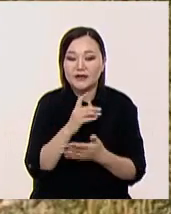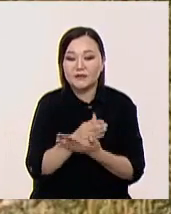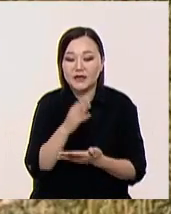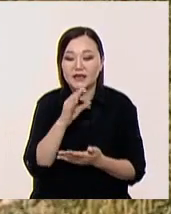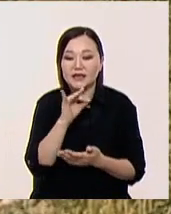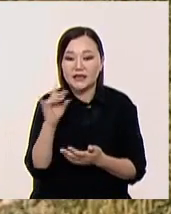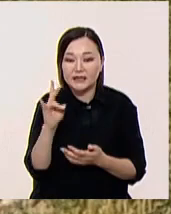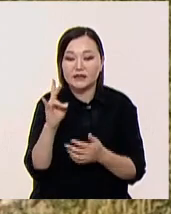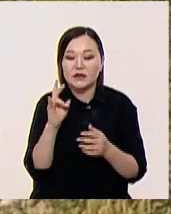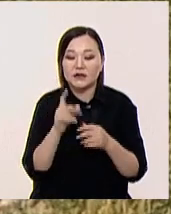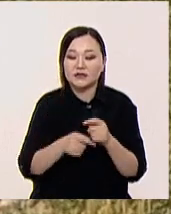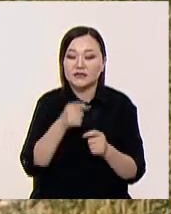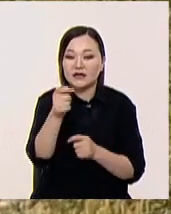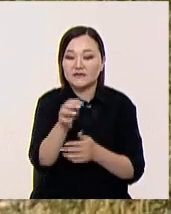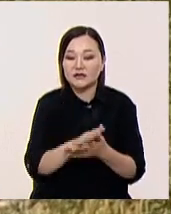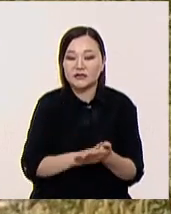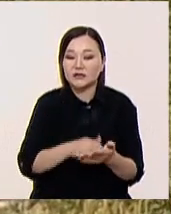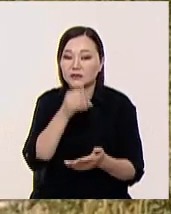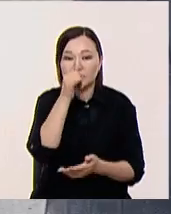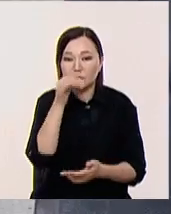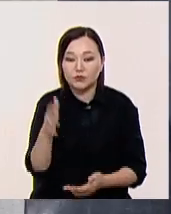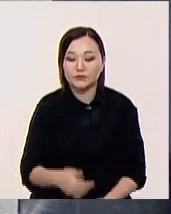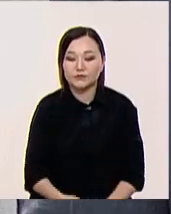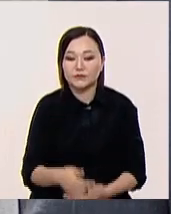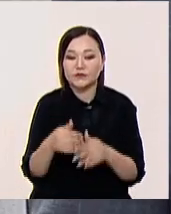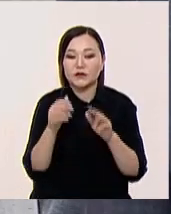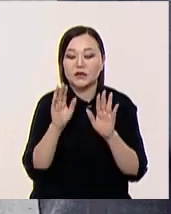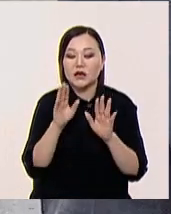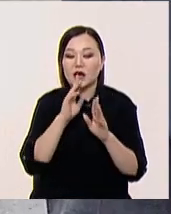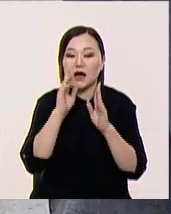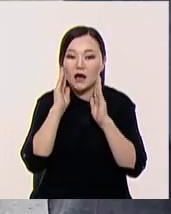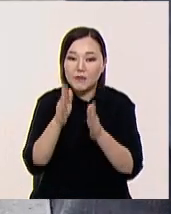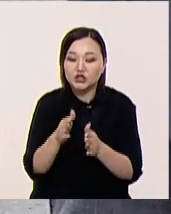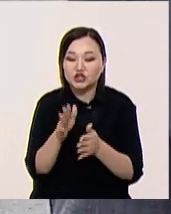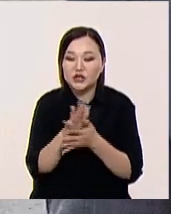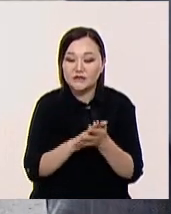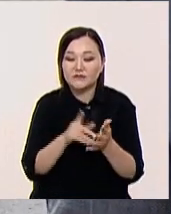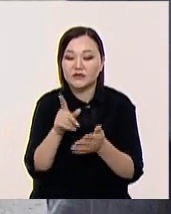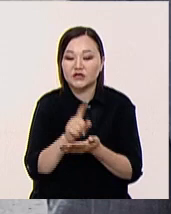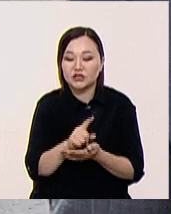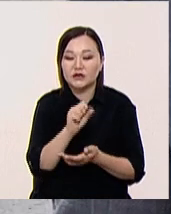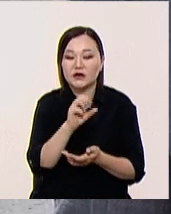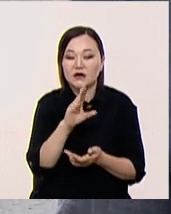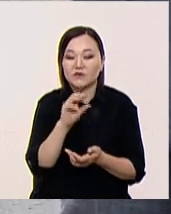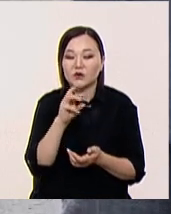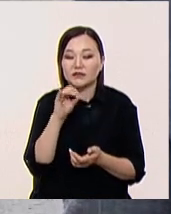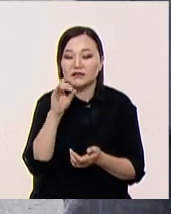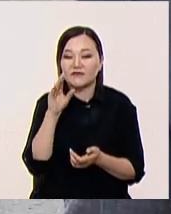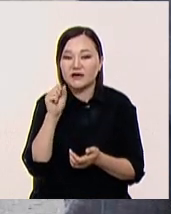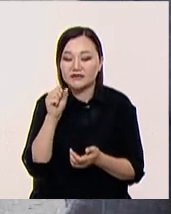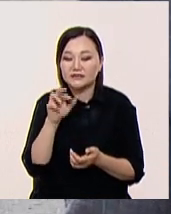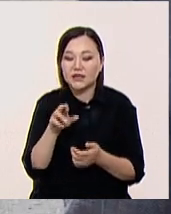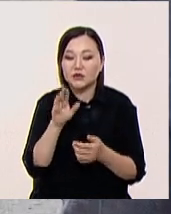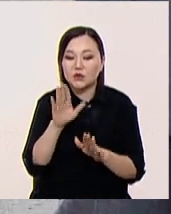руках лишь ИИН, подать заявление не могут. Когда вы обращаете заявку, вы должны авторизоваться только путем электронной